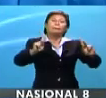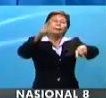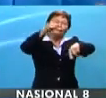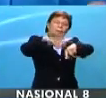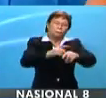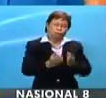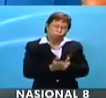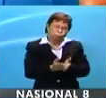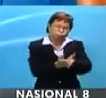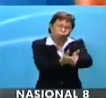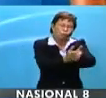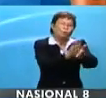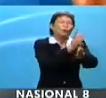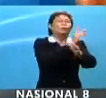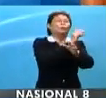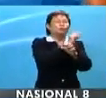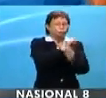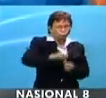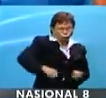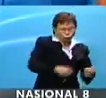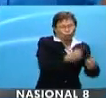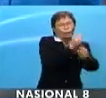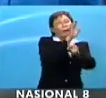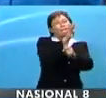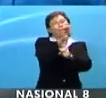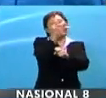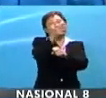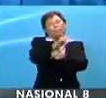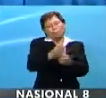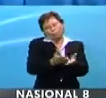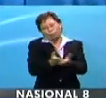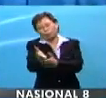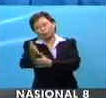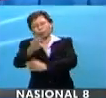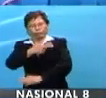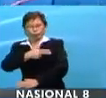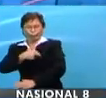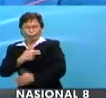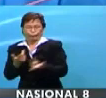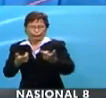dalam perjalanan dari Kuala Sungai Bernam menuju Tanjung Balai Indonesia.